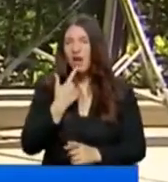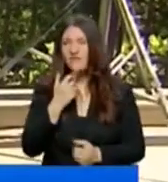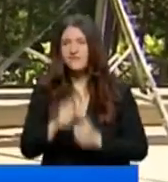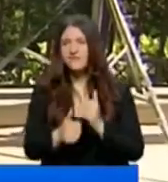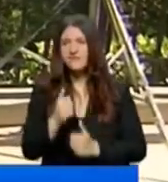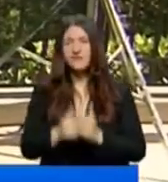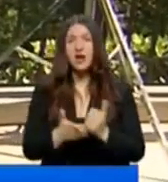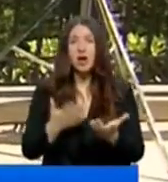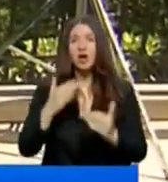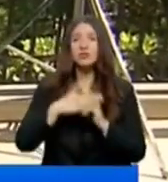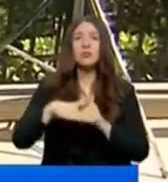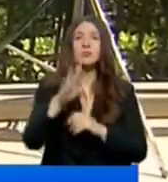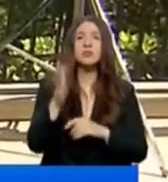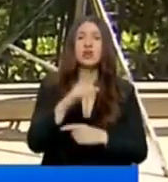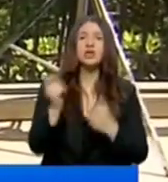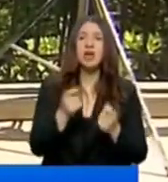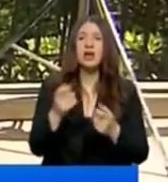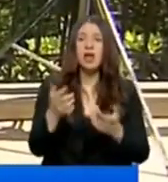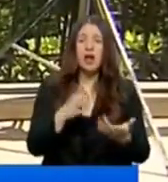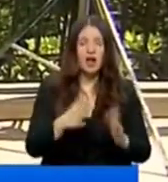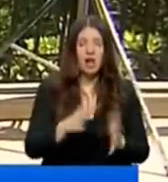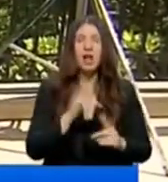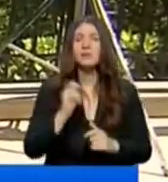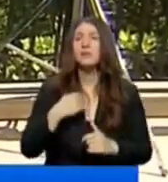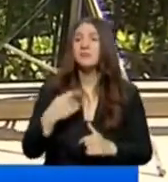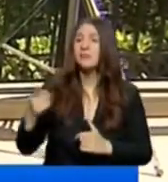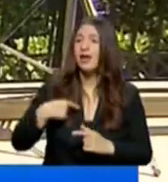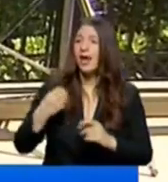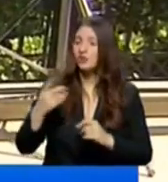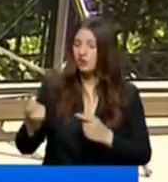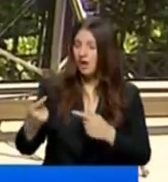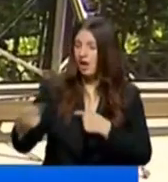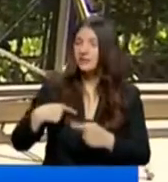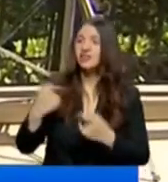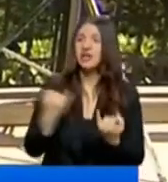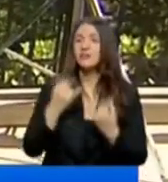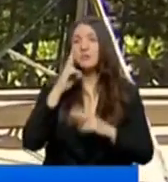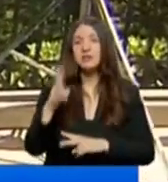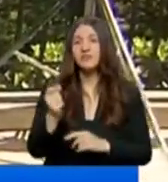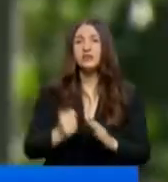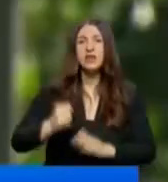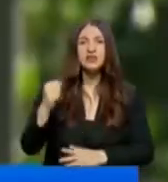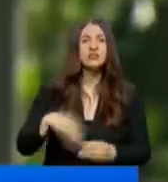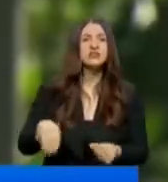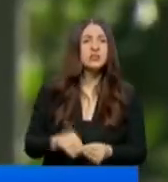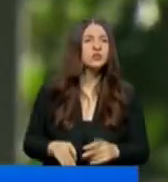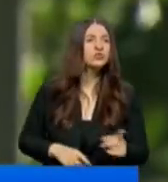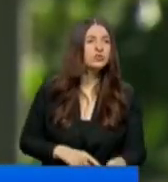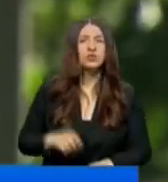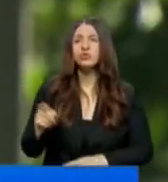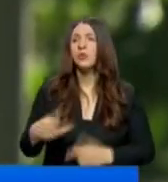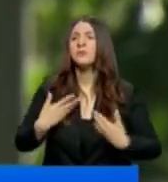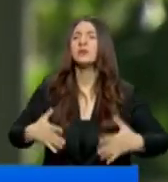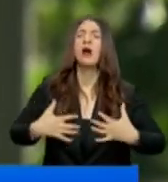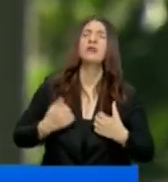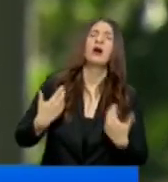ve dolayısıyla millet başka işlerle ilgilensin. Benimle Erdoğan arasındaki tartışmayla ilgilensin. Fiyat artışları, zamlar, şunlar,